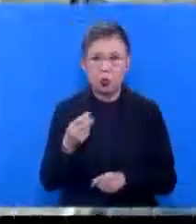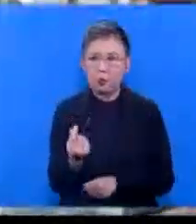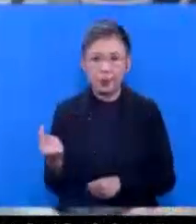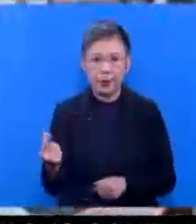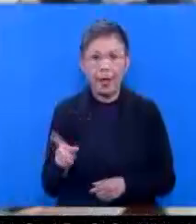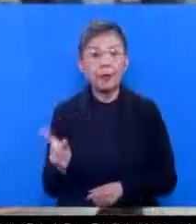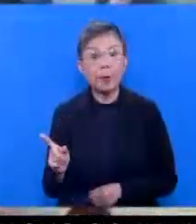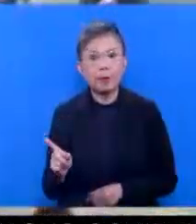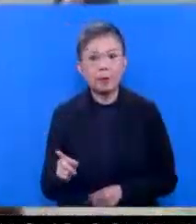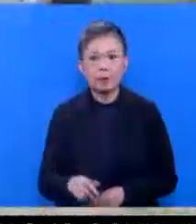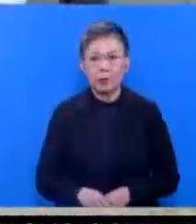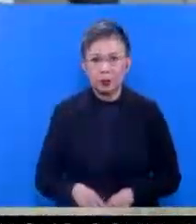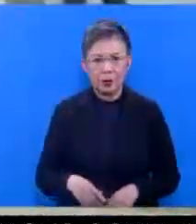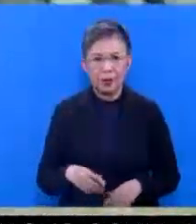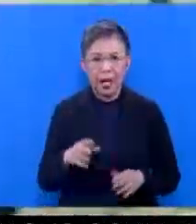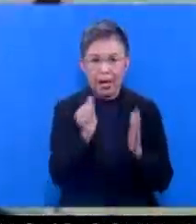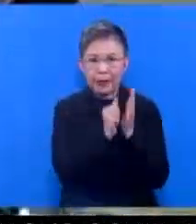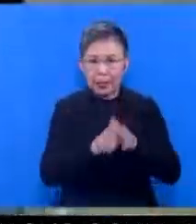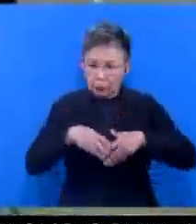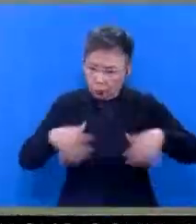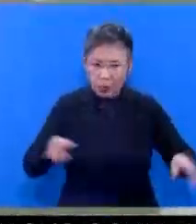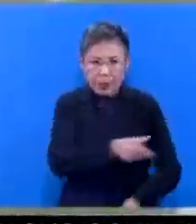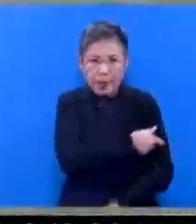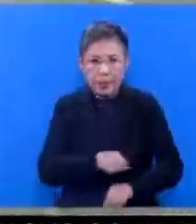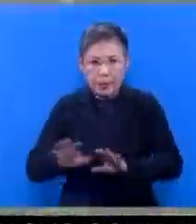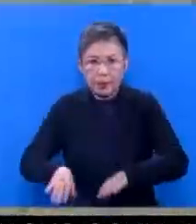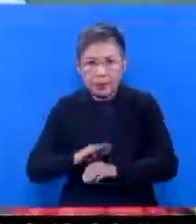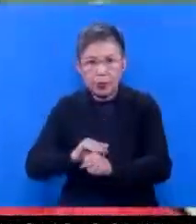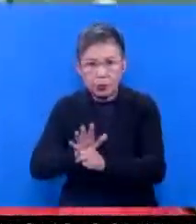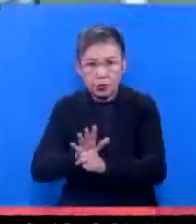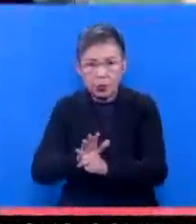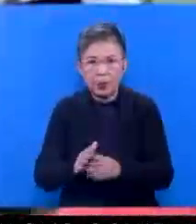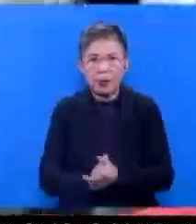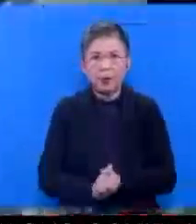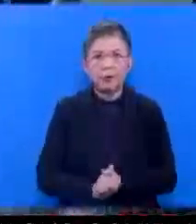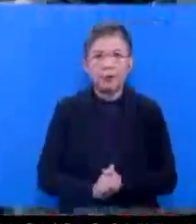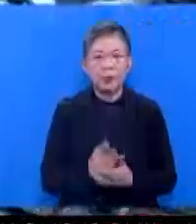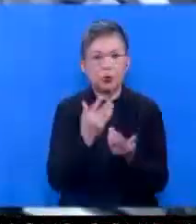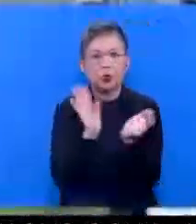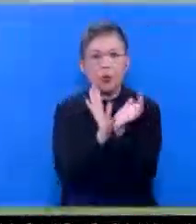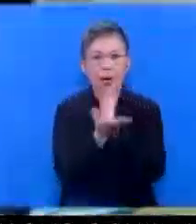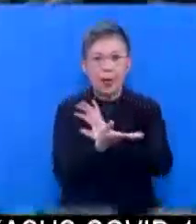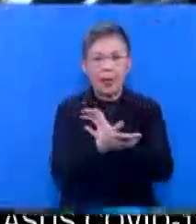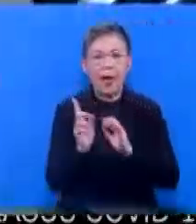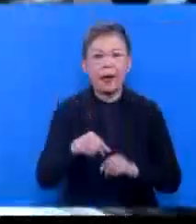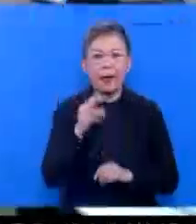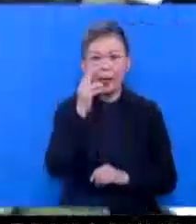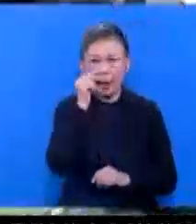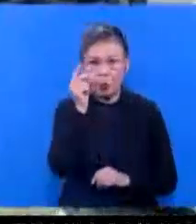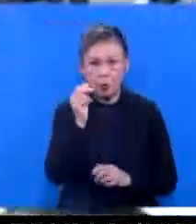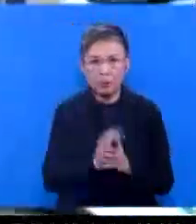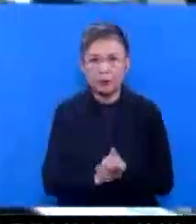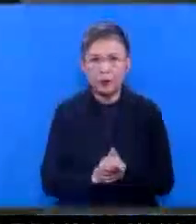masing-masing. Setelah acara dibubarkan Satgas COVID-19 Kecamatan Tenggilis, Menjoyo, Surabaya, Rabu siang. Lomba